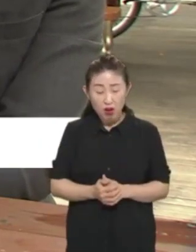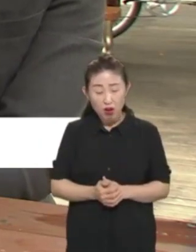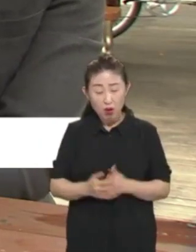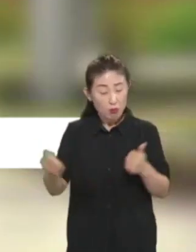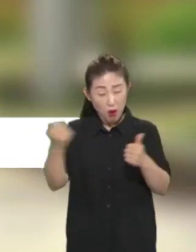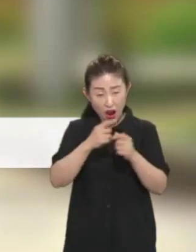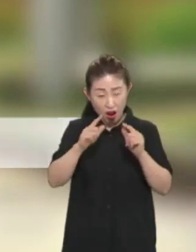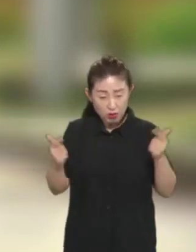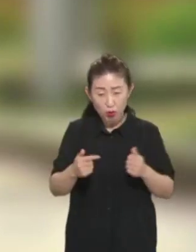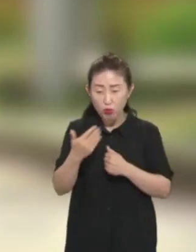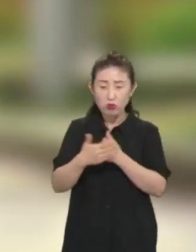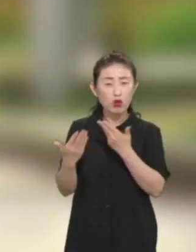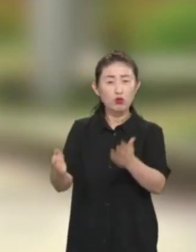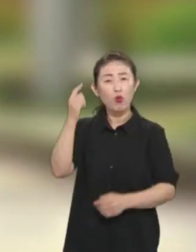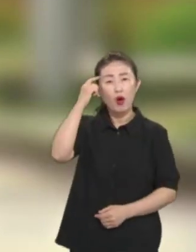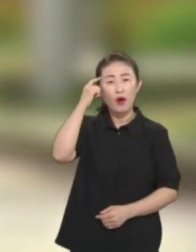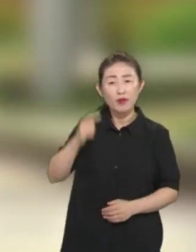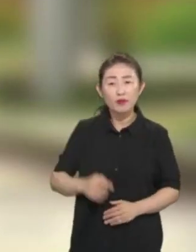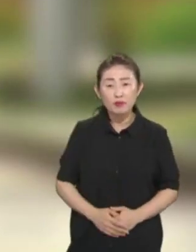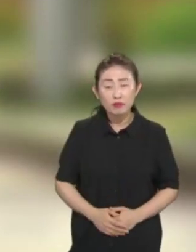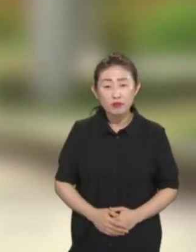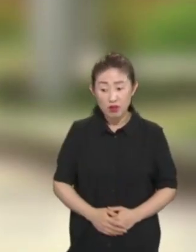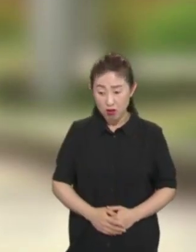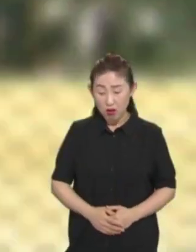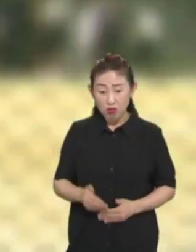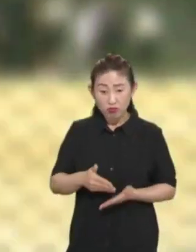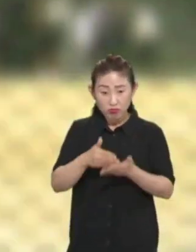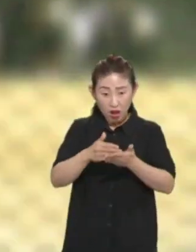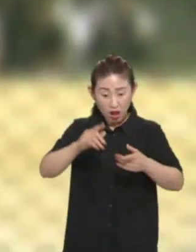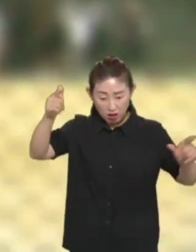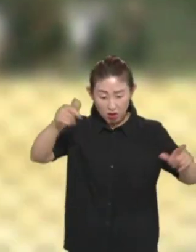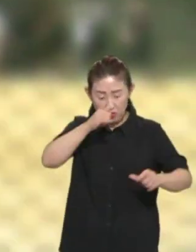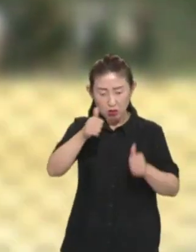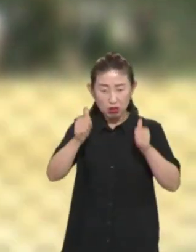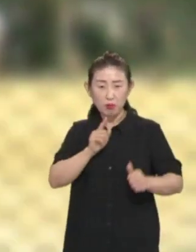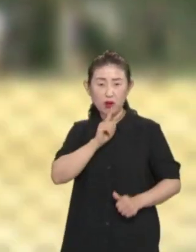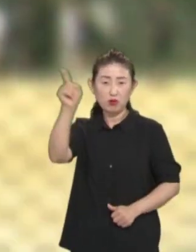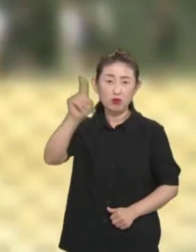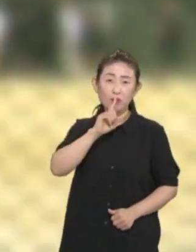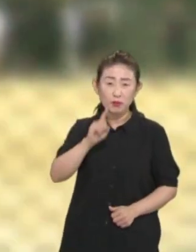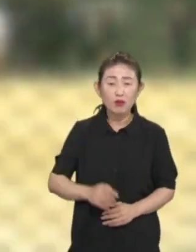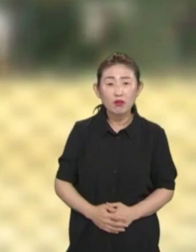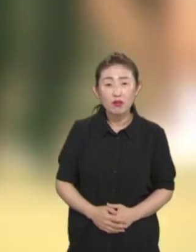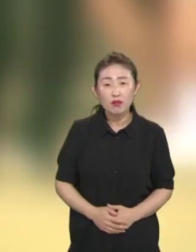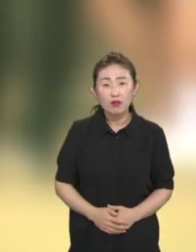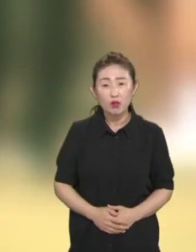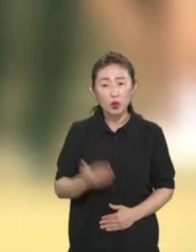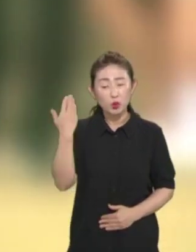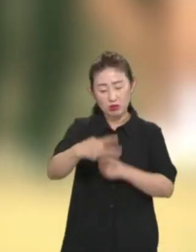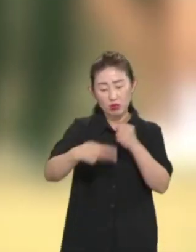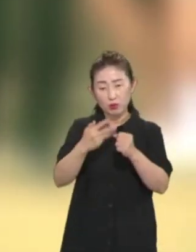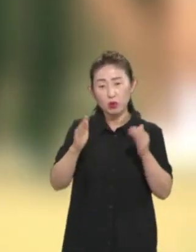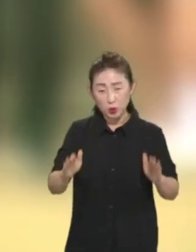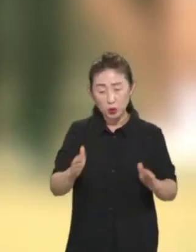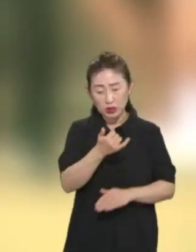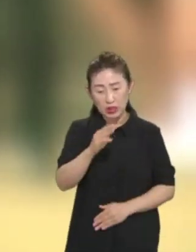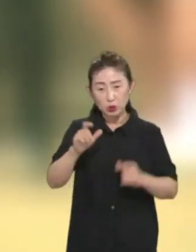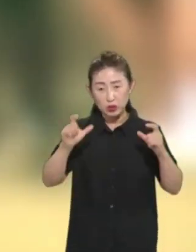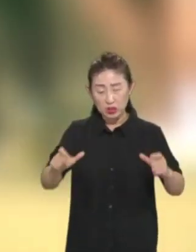아닌가. 위원회 측은 이의가 있으면 행정심판 또는 소송을 하라는 입장입니다. 최근 3년 사이